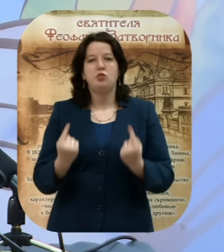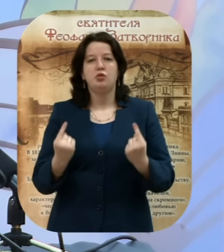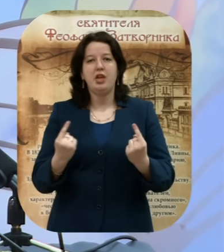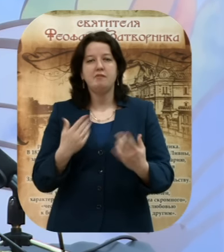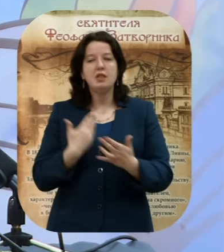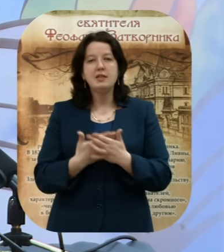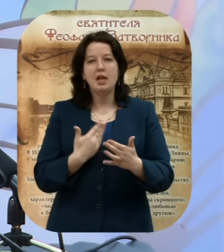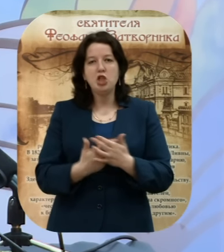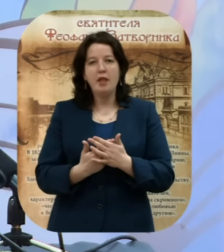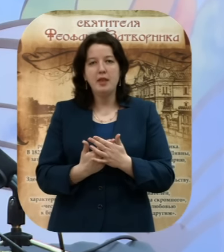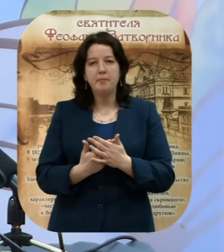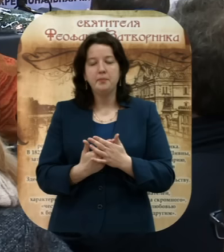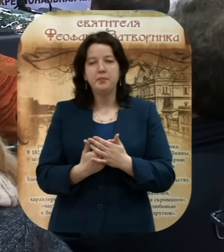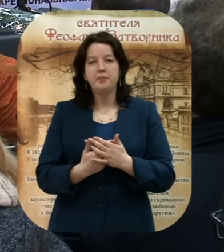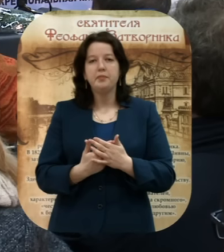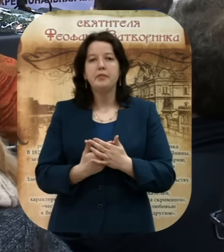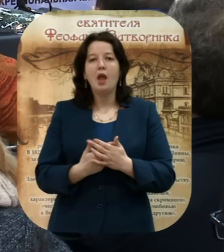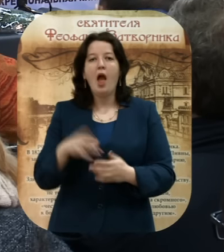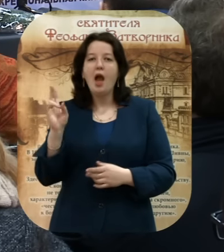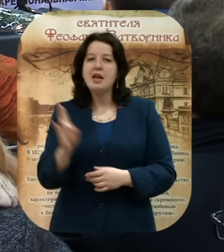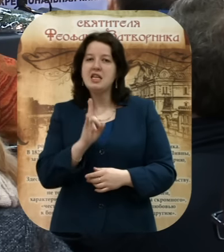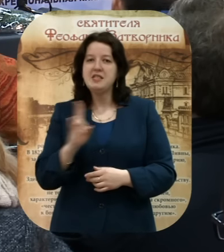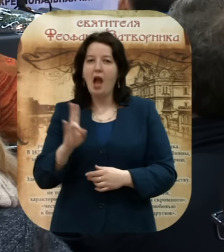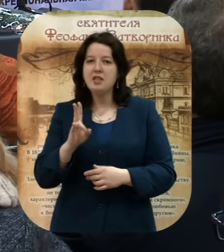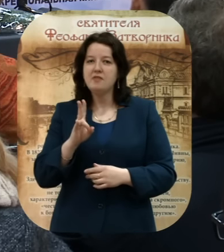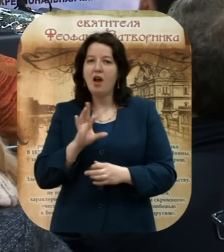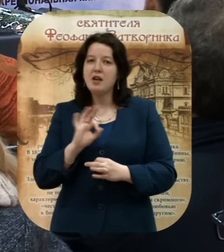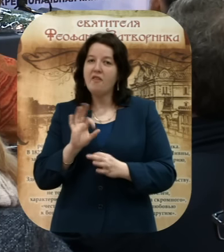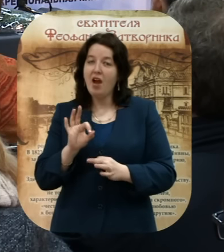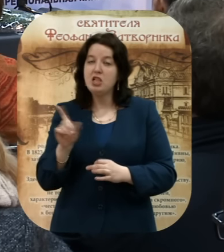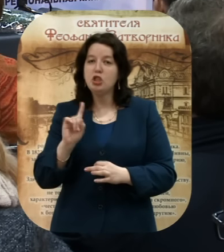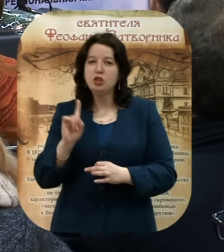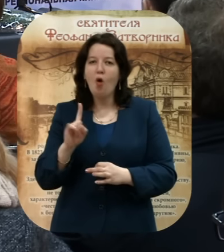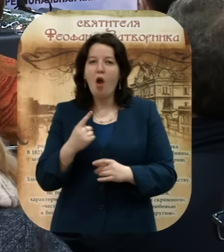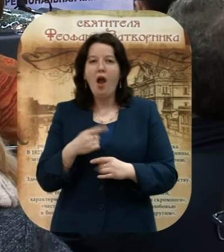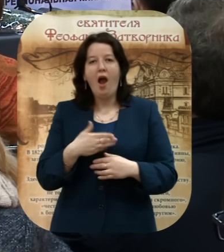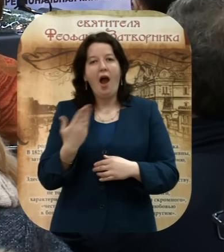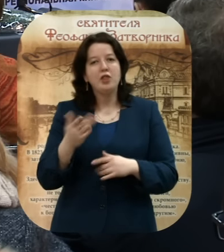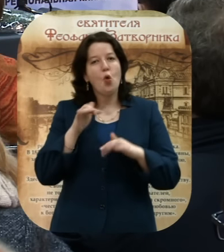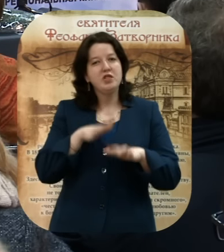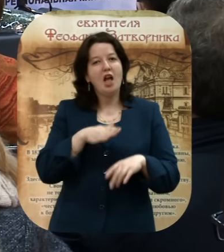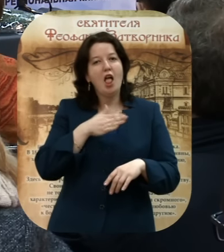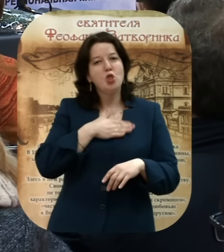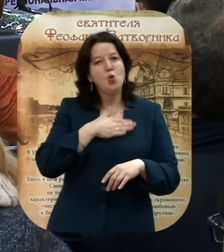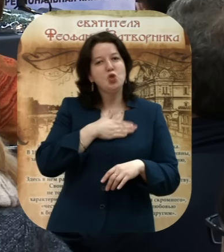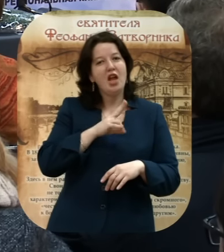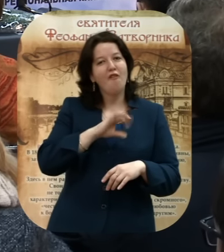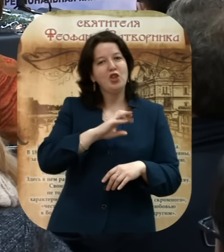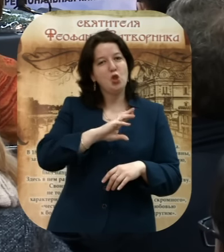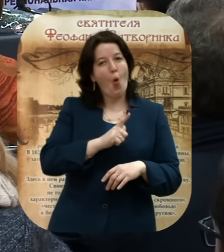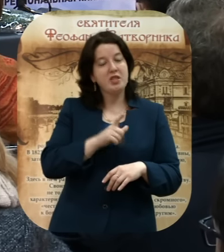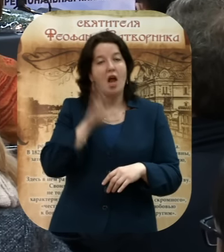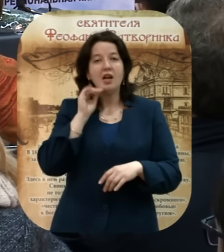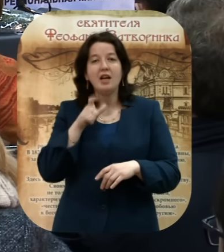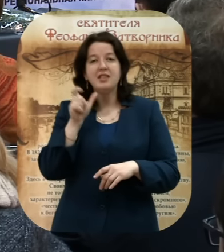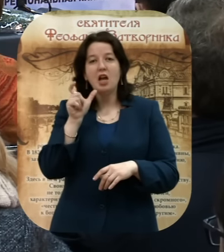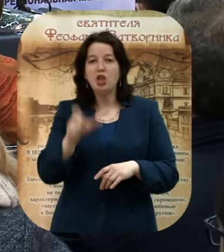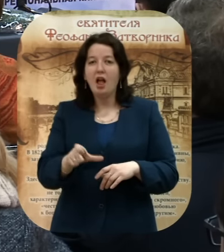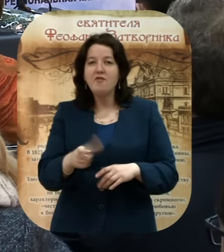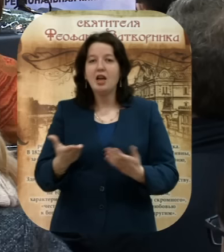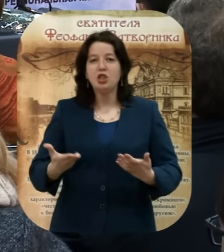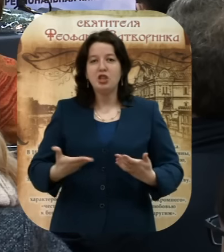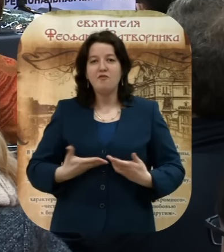существенное значение. Христианство говорит, одно дело душевность, то есть когда мы живем по